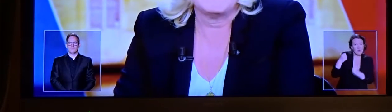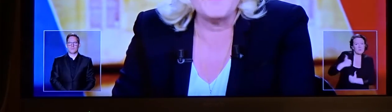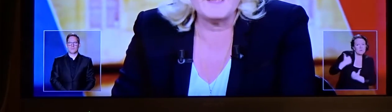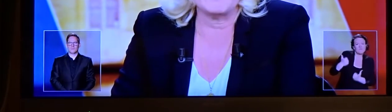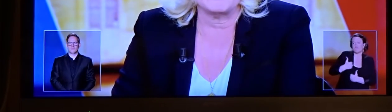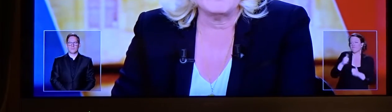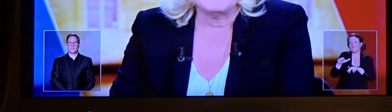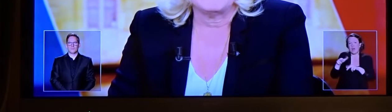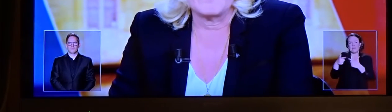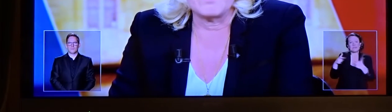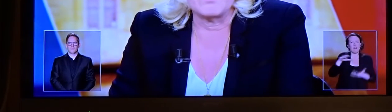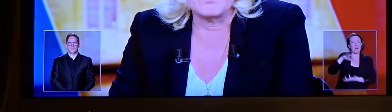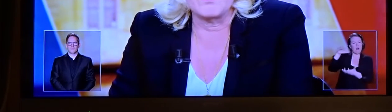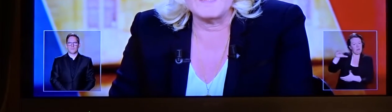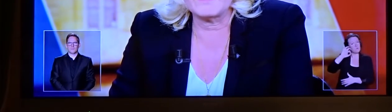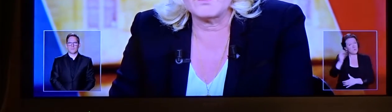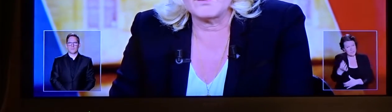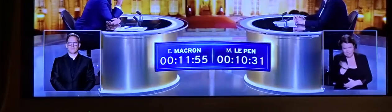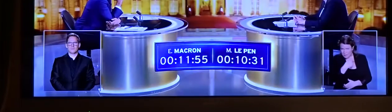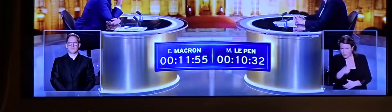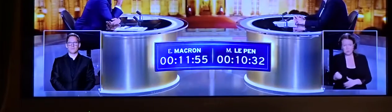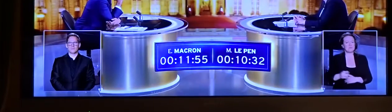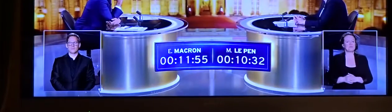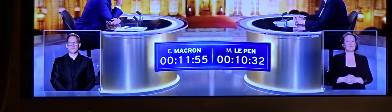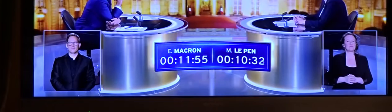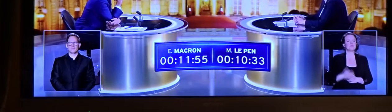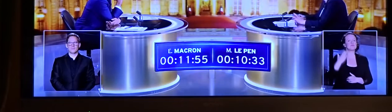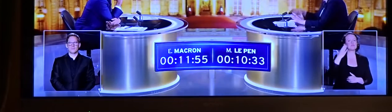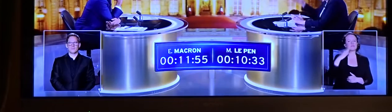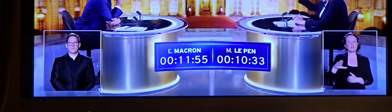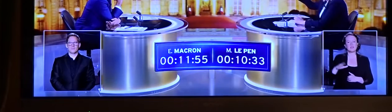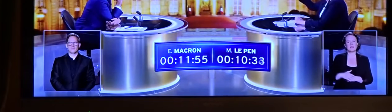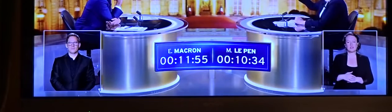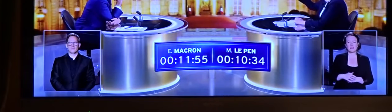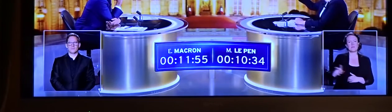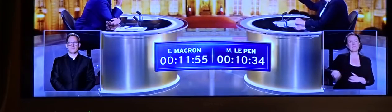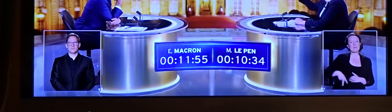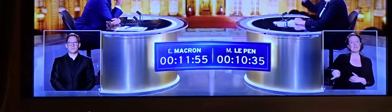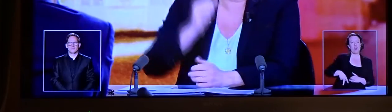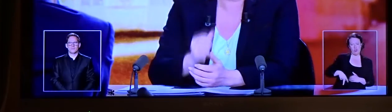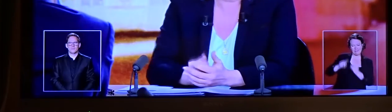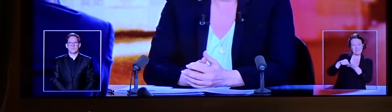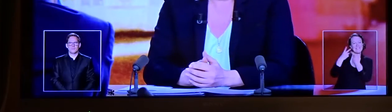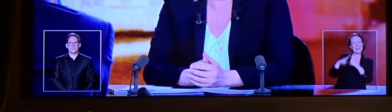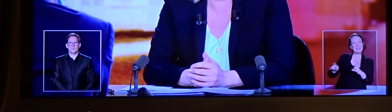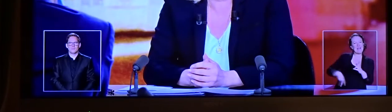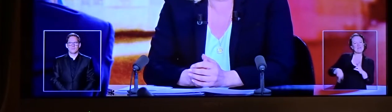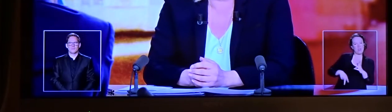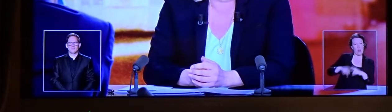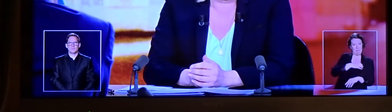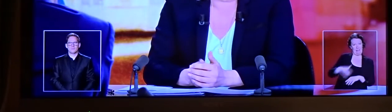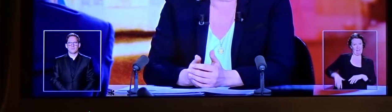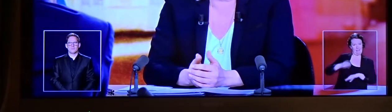sûr. Évidemment, le maire, vous le savez, de Perpignan, Louis Alliot, est allé jusqu'à la frontière polonaise